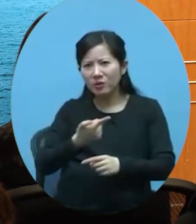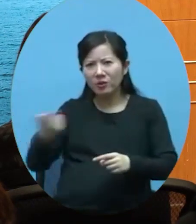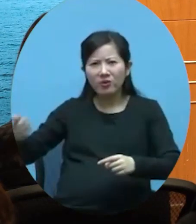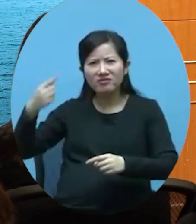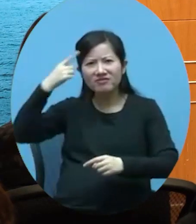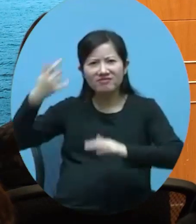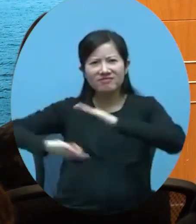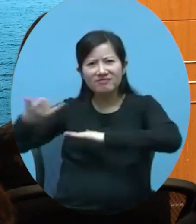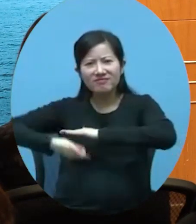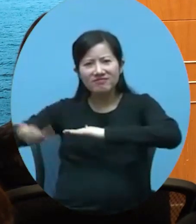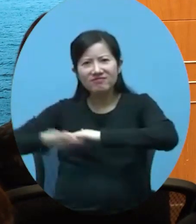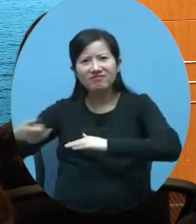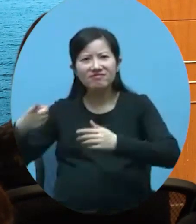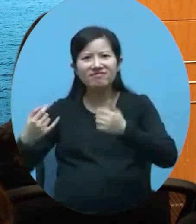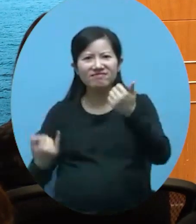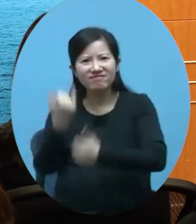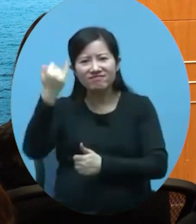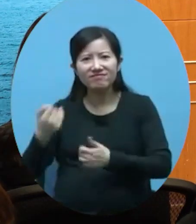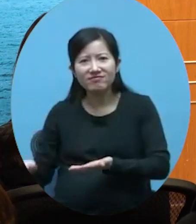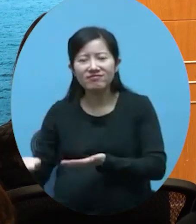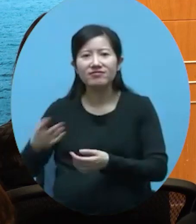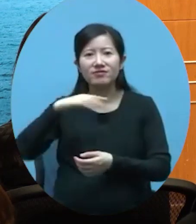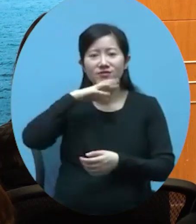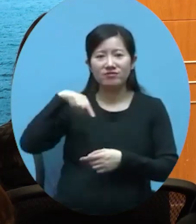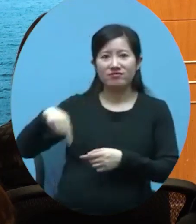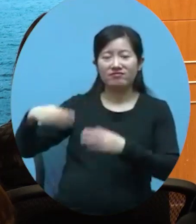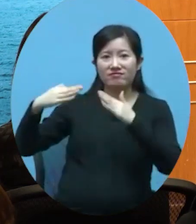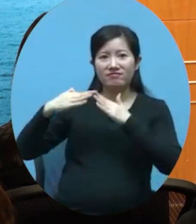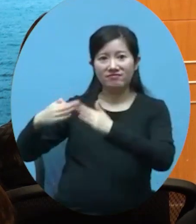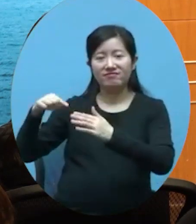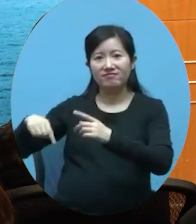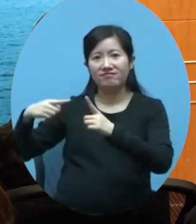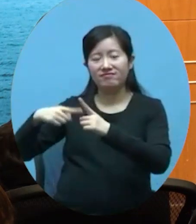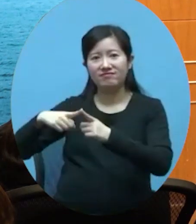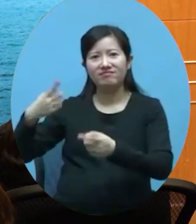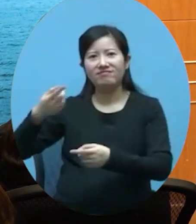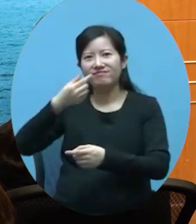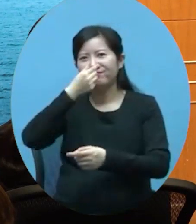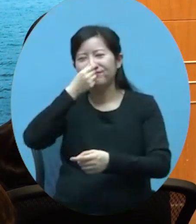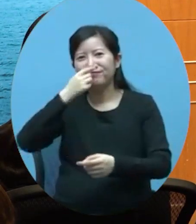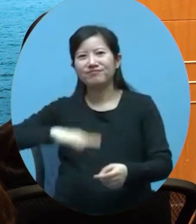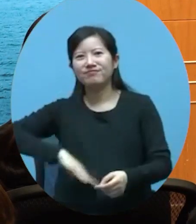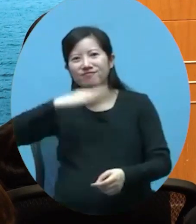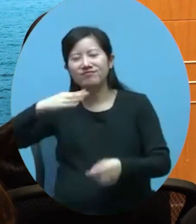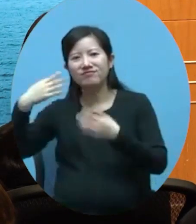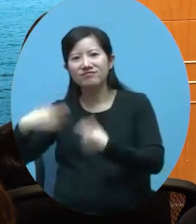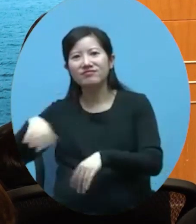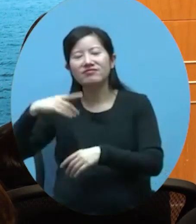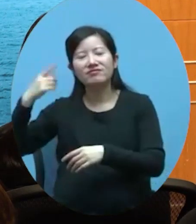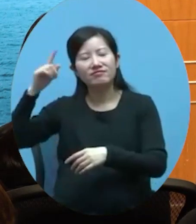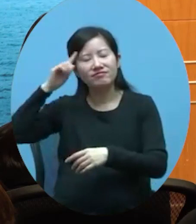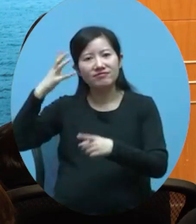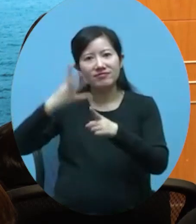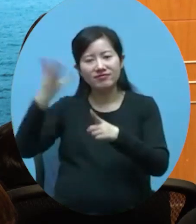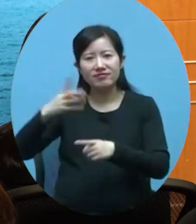如果檢疫中心飽和其實就可能是會考慮是頭十天就是檢疫中心之後四天就家居隔離